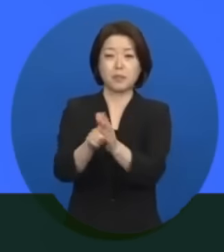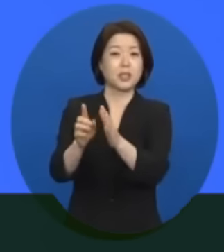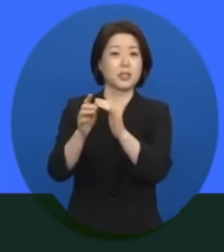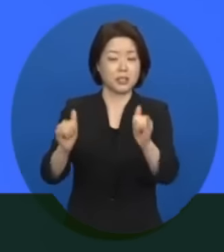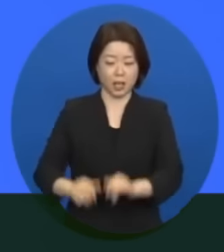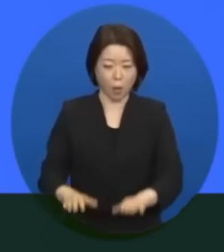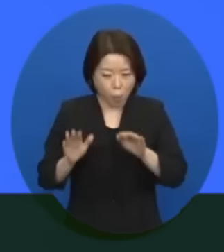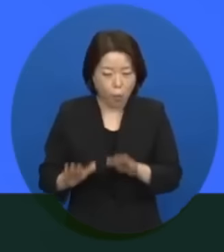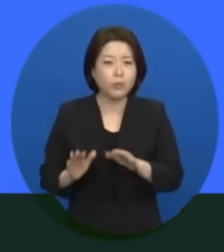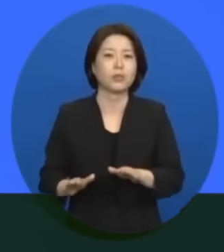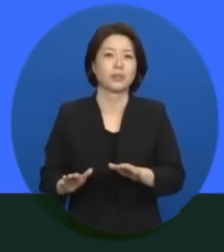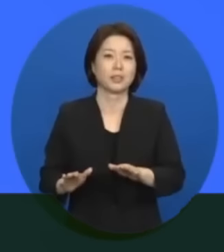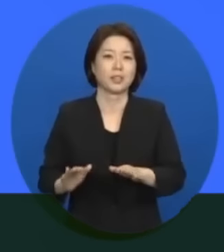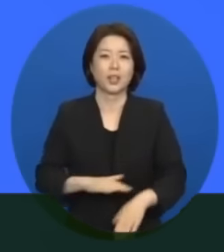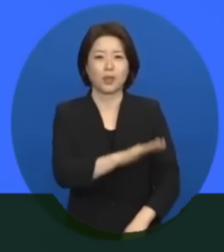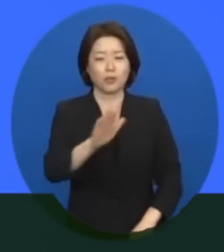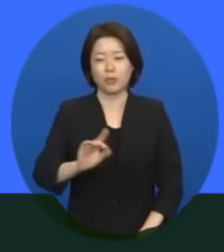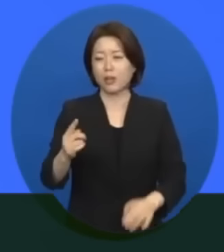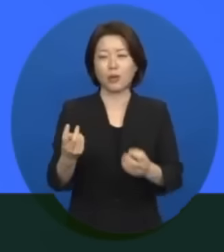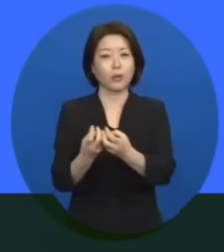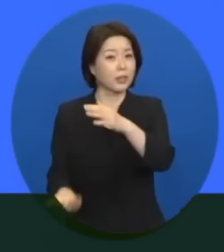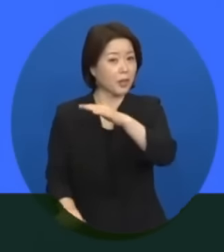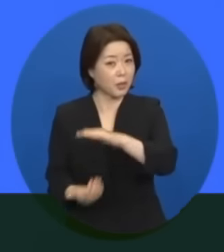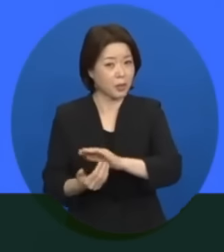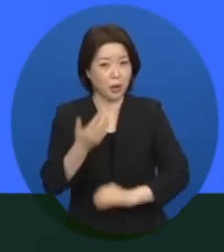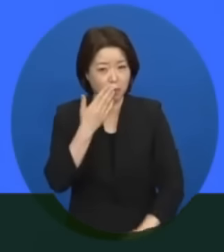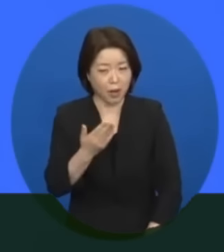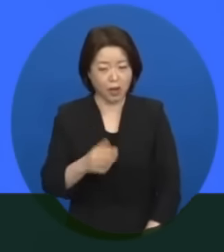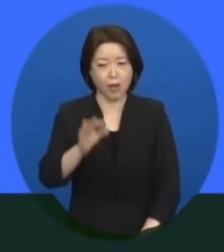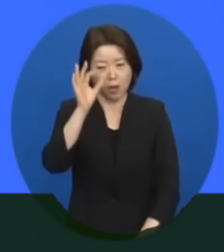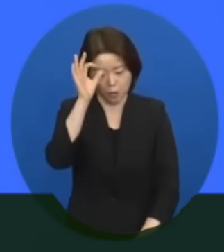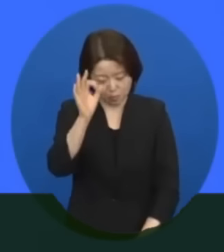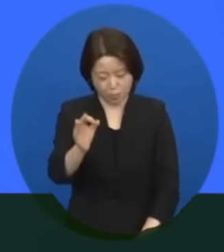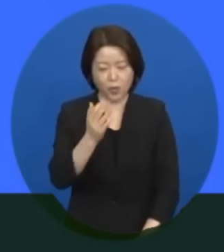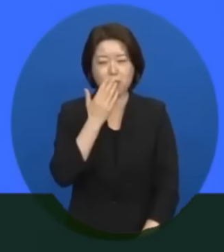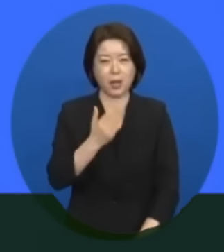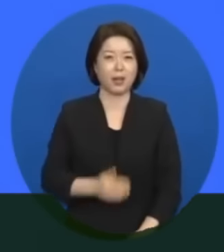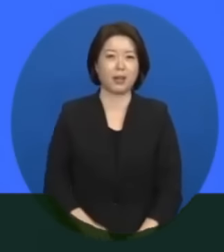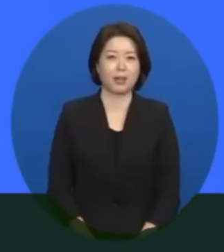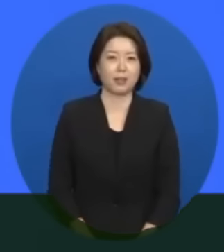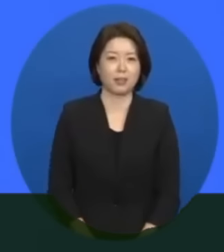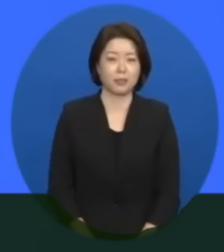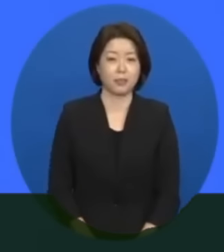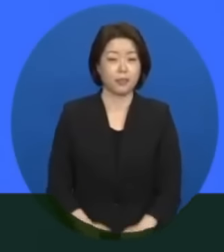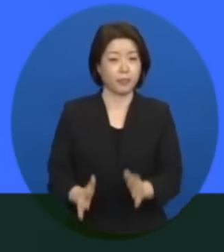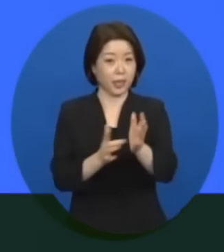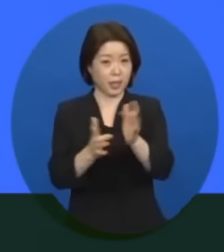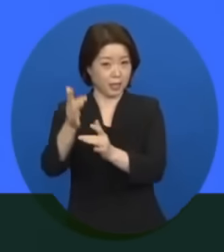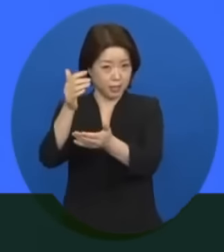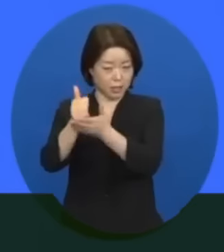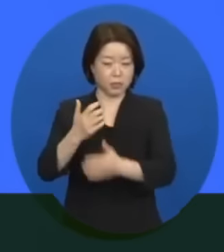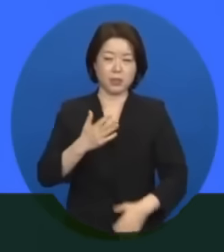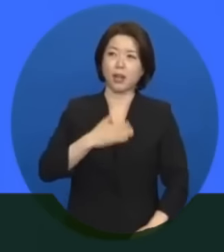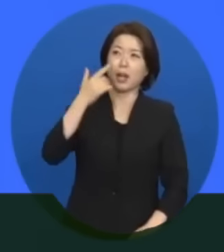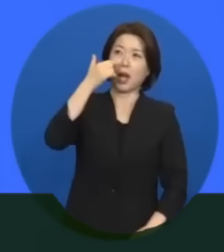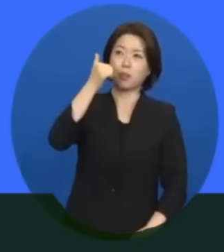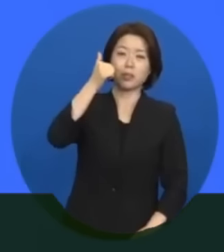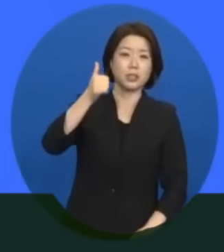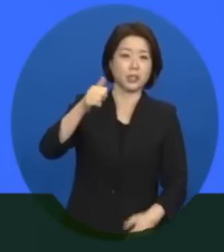오늘 우리에게 어떻게 일어나고 있는지를 우리는 보게 될 것입니다 예수님께서 내가 아버지께로 감이라